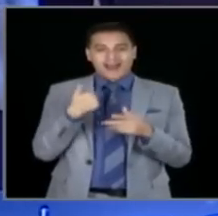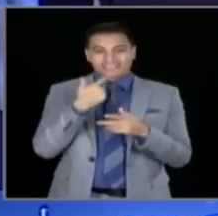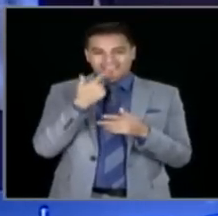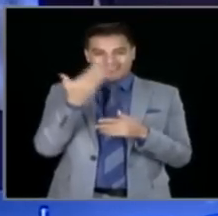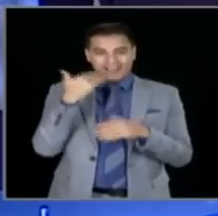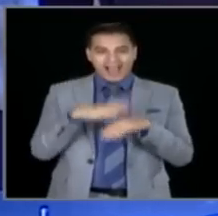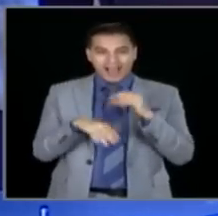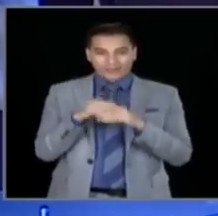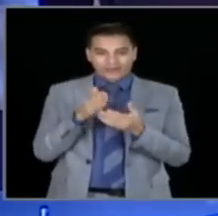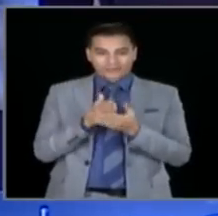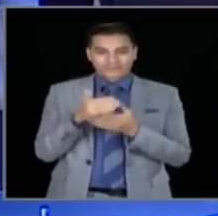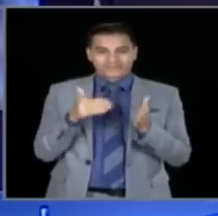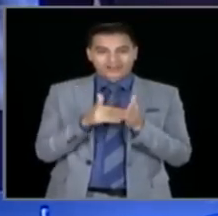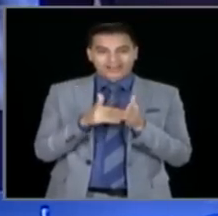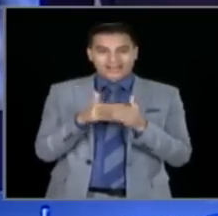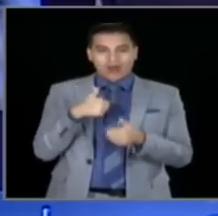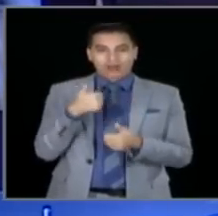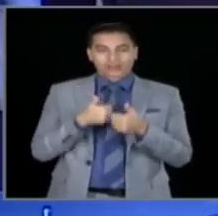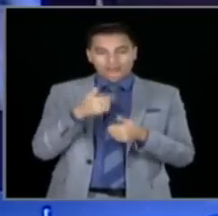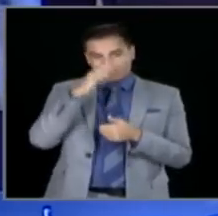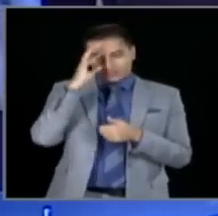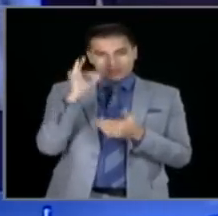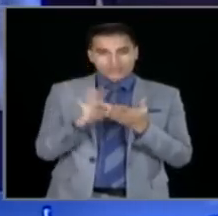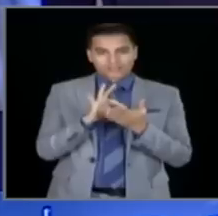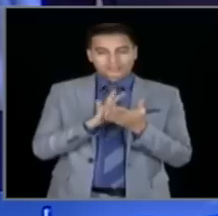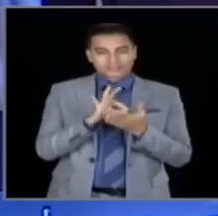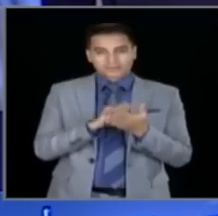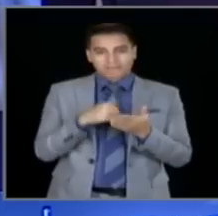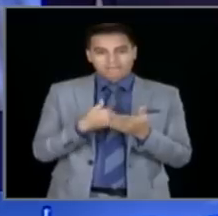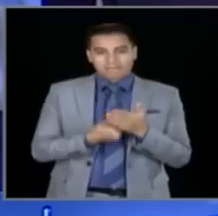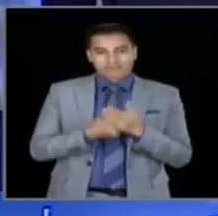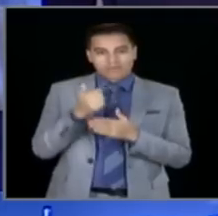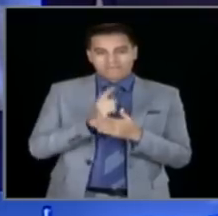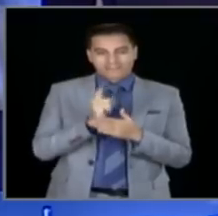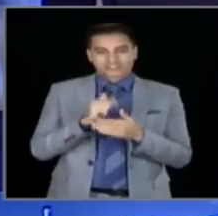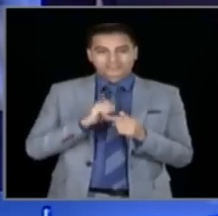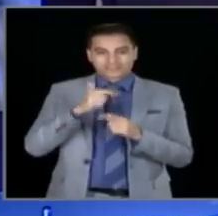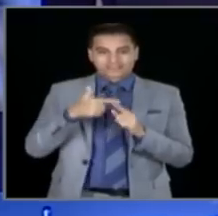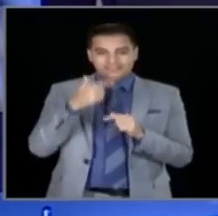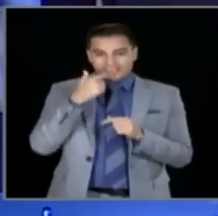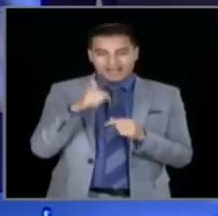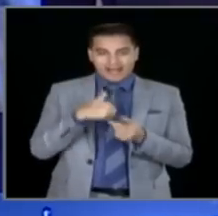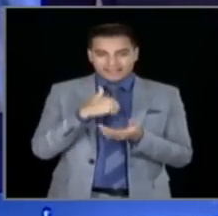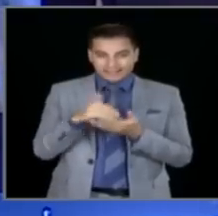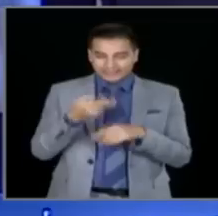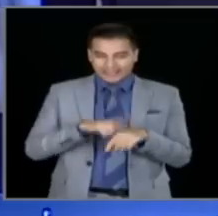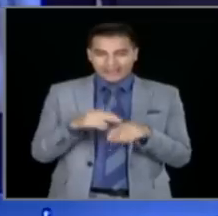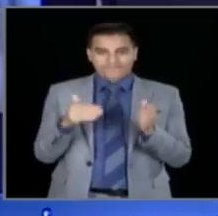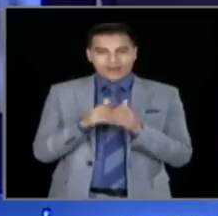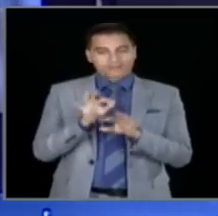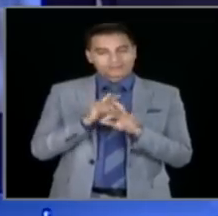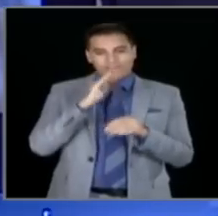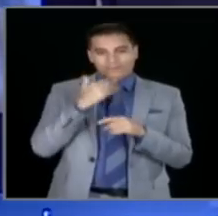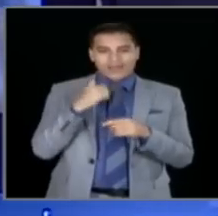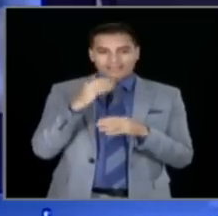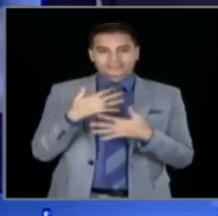اللي فاتت بس طلعنا من انترفيو ما ربنا ما وفقناش يعني، ف دخلنا السنه دي تاني وربنا وفقنا الحمد لله ودخلنا،